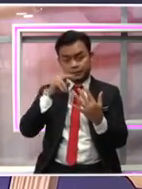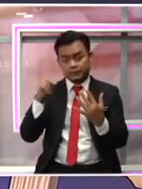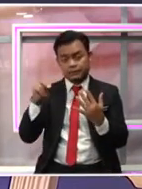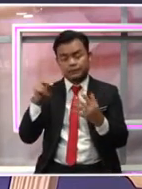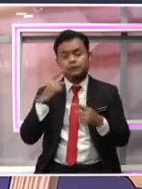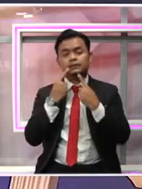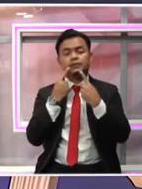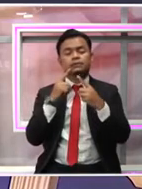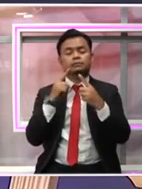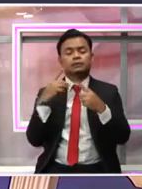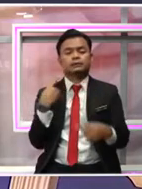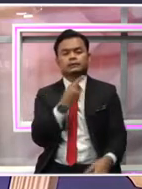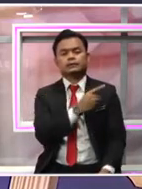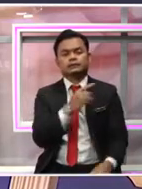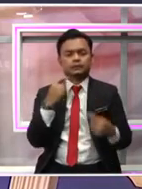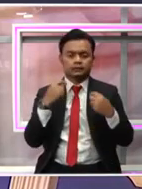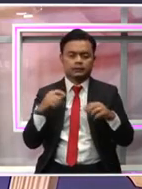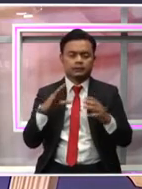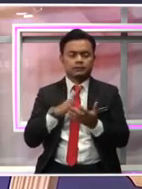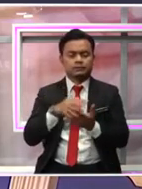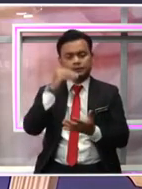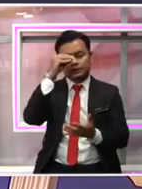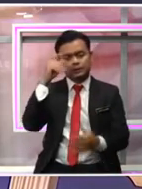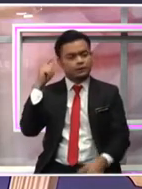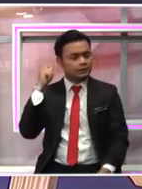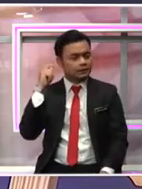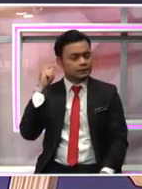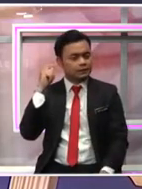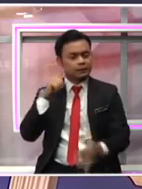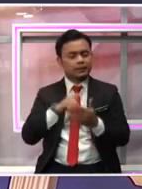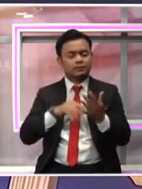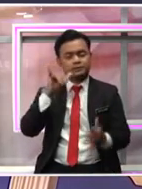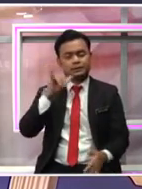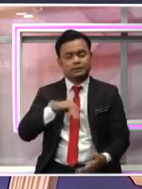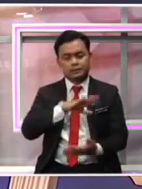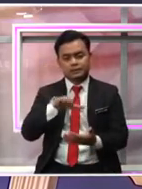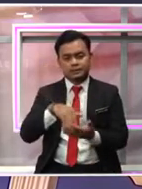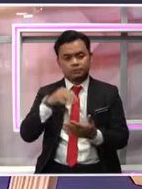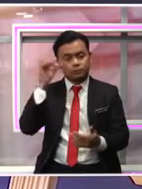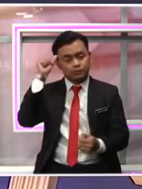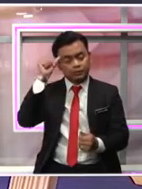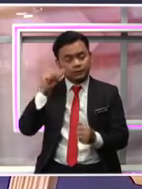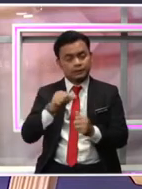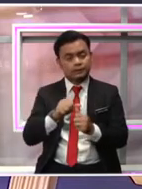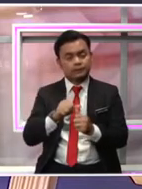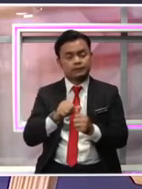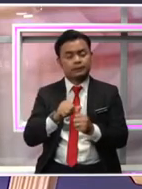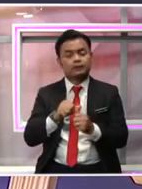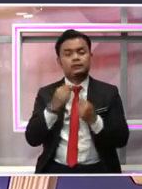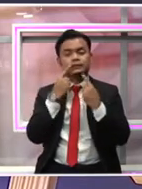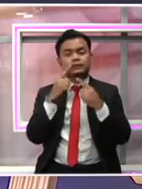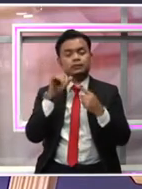sebentar tadi murid-murid di api ini sehingga dan murid di rumah ingat Hah jawabannya